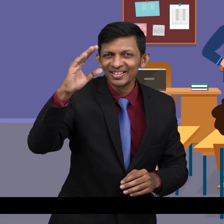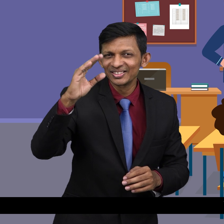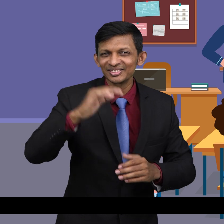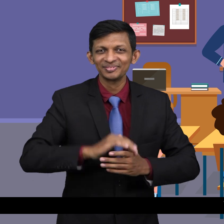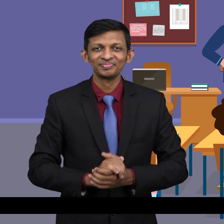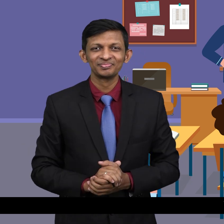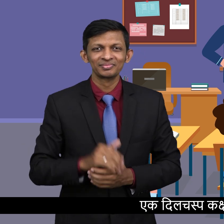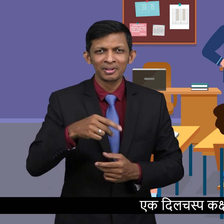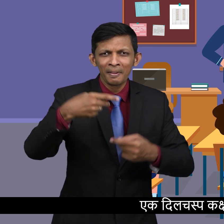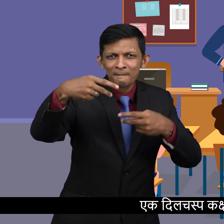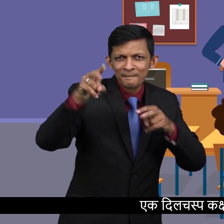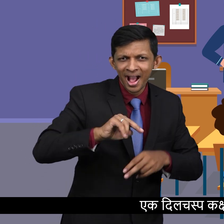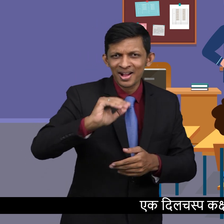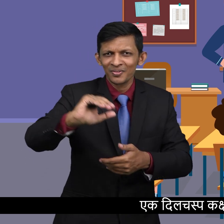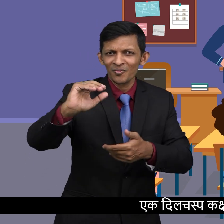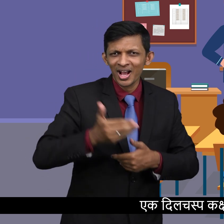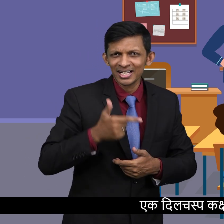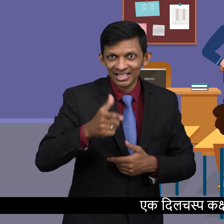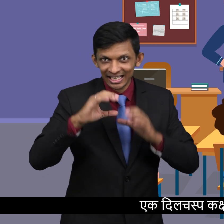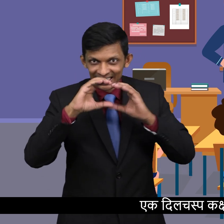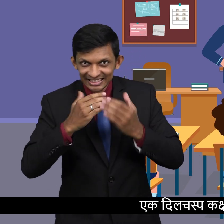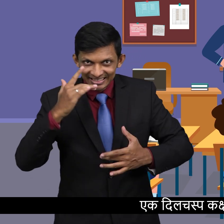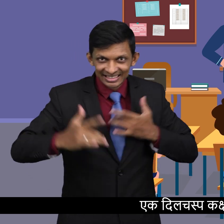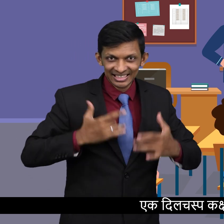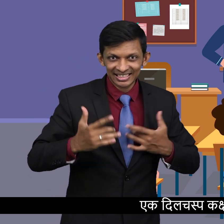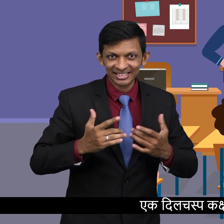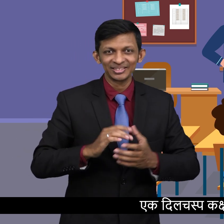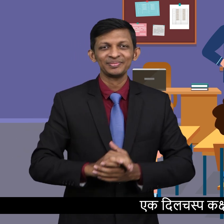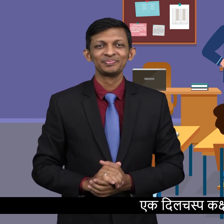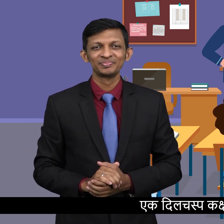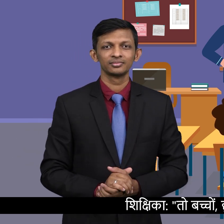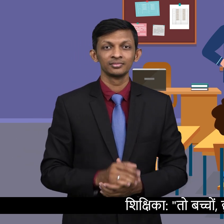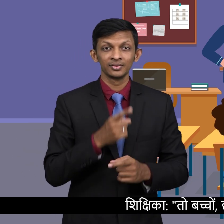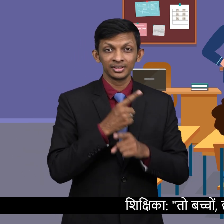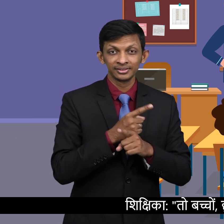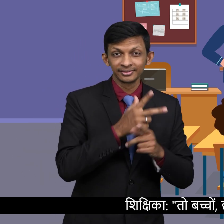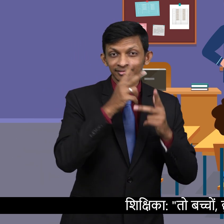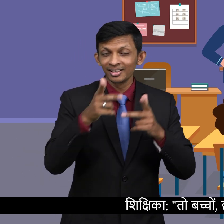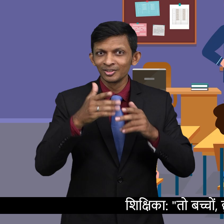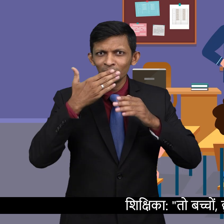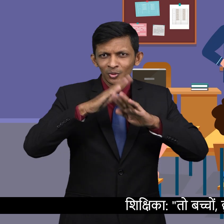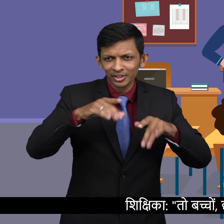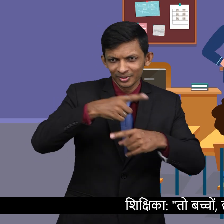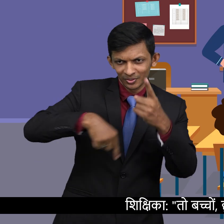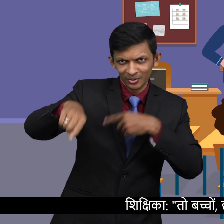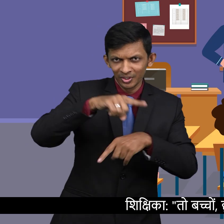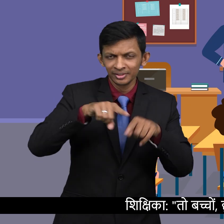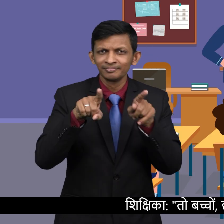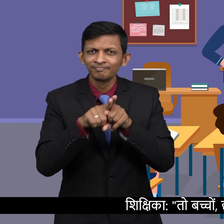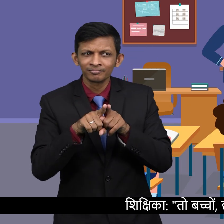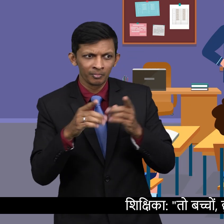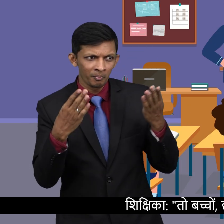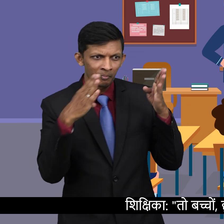छात्रों, एक दिलचस्प कक्षा में आपका फिर से स्वागत है। शिक्षिका, तो बच्चों, छुट्टियों में